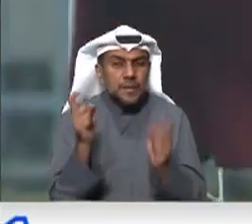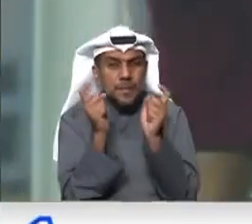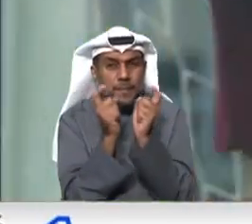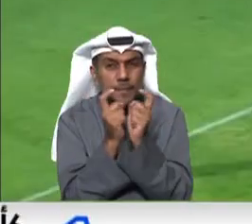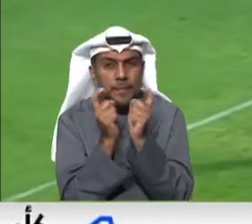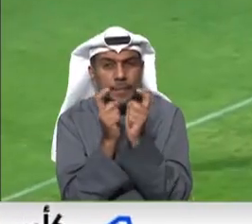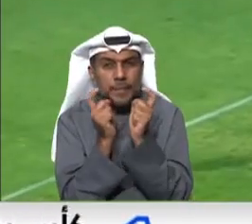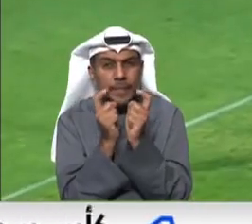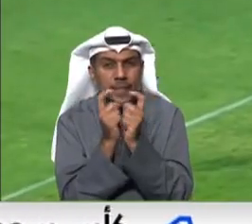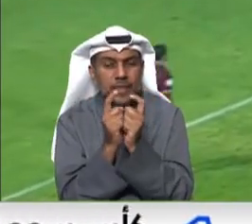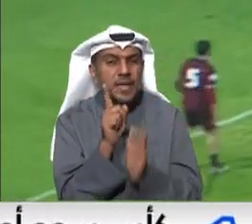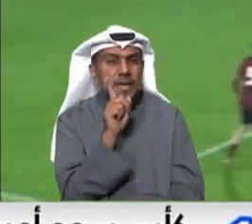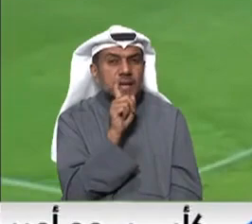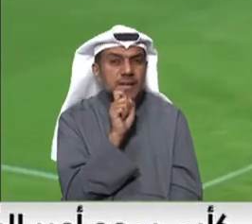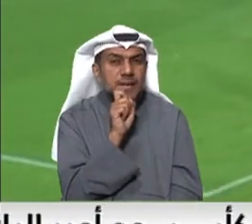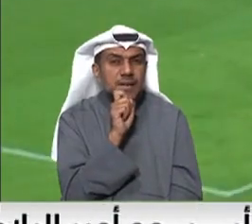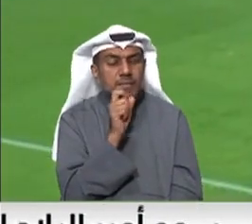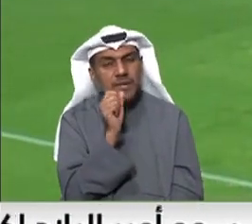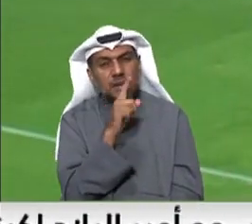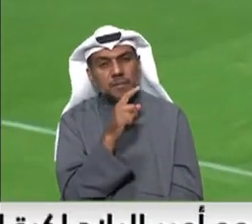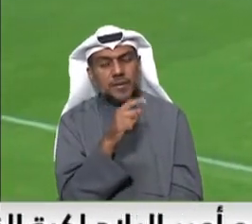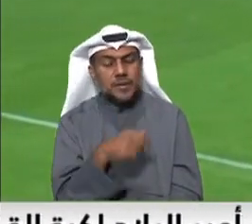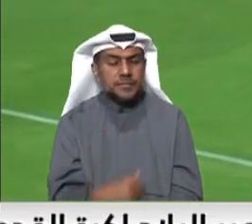من كاظمه والسالميه